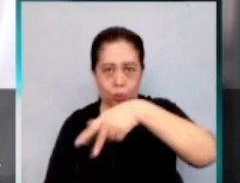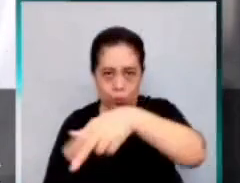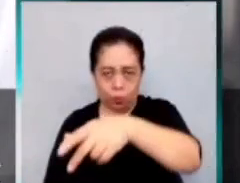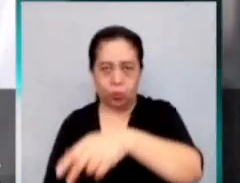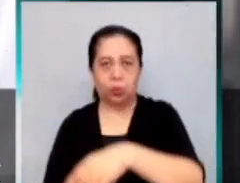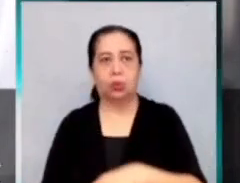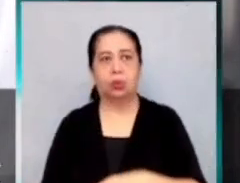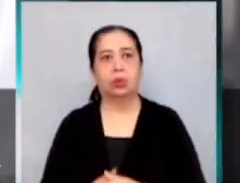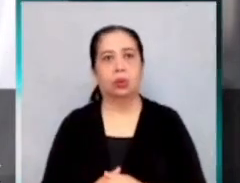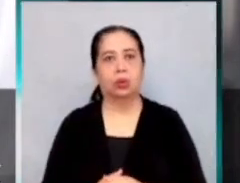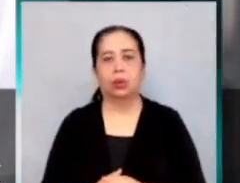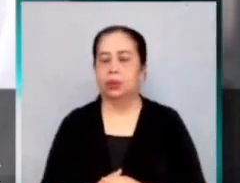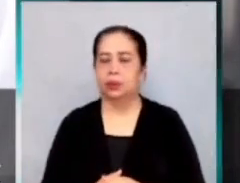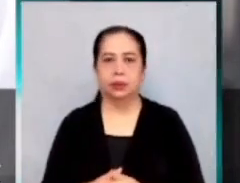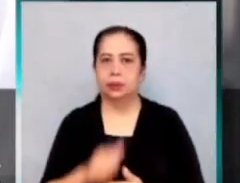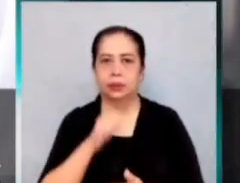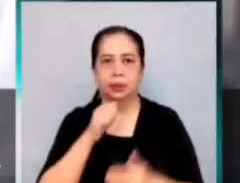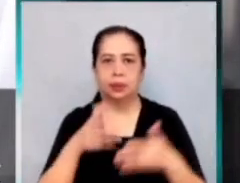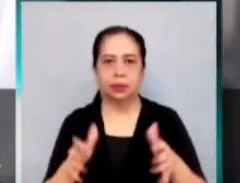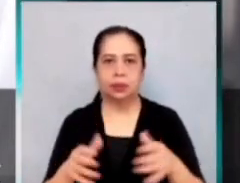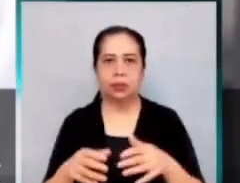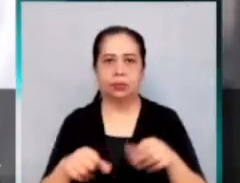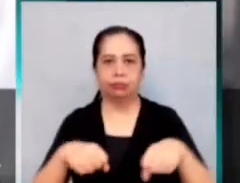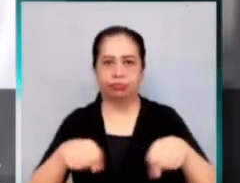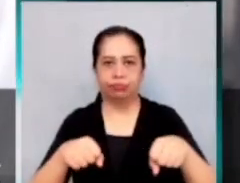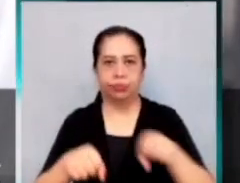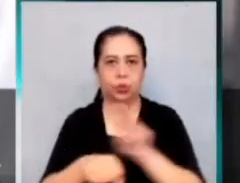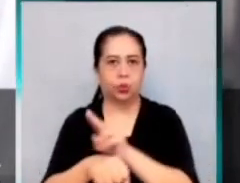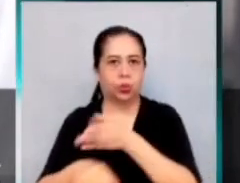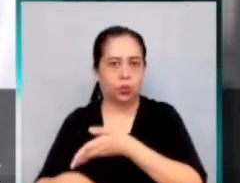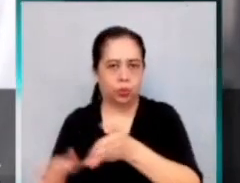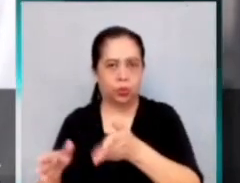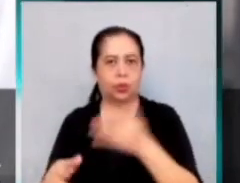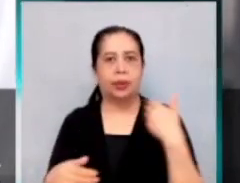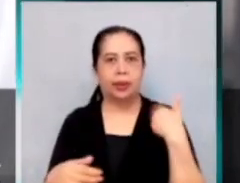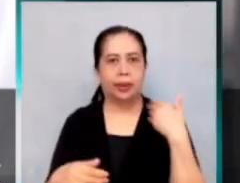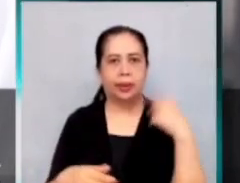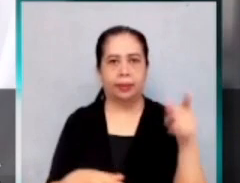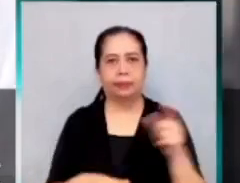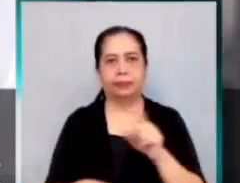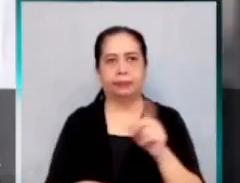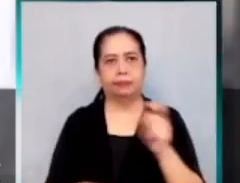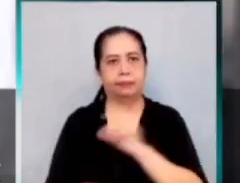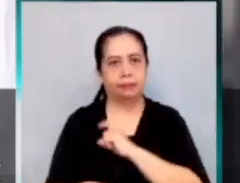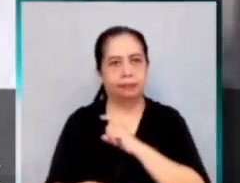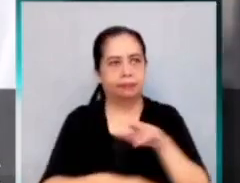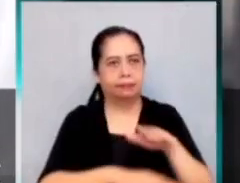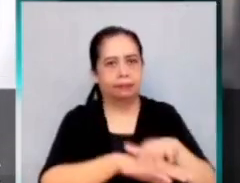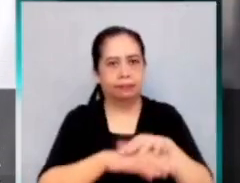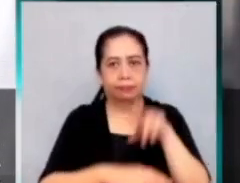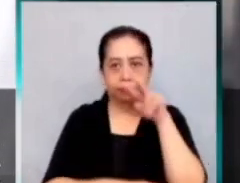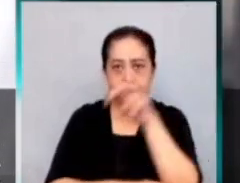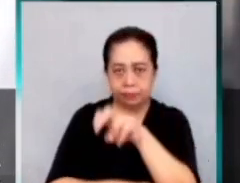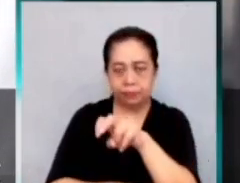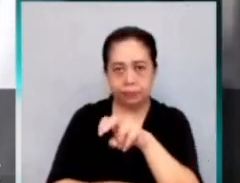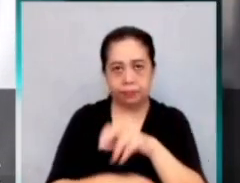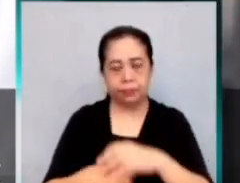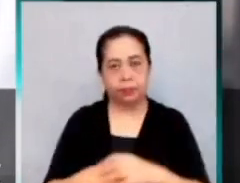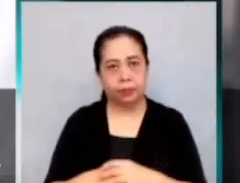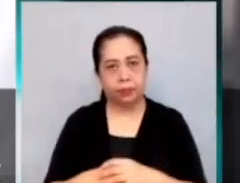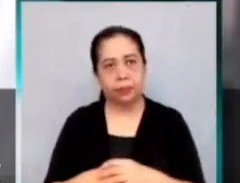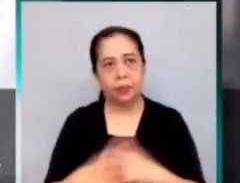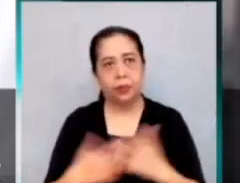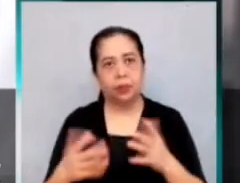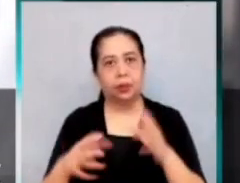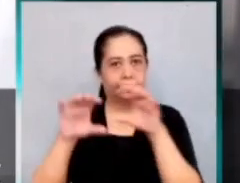Hindi po talaga pwedeng daanan po ng mga motor. May mga enforcers naman po tayo on the ground na pag nakikita naman po talaga yan, hinuhuli po